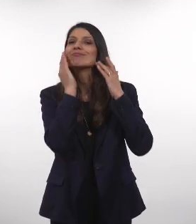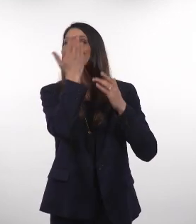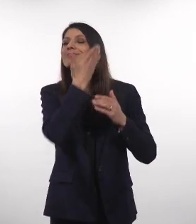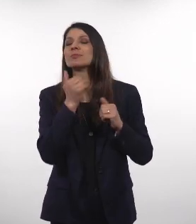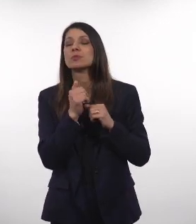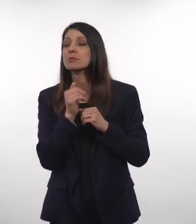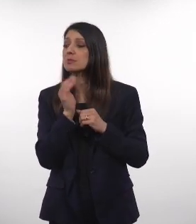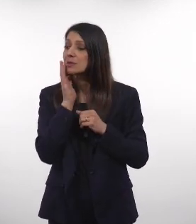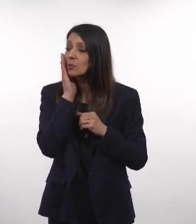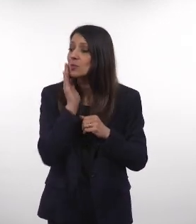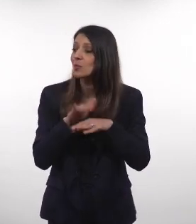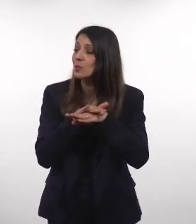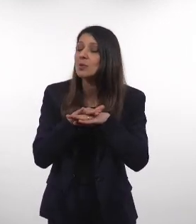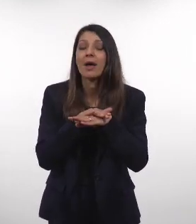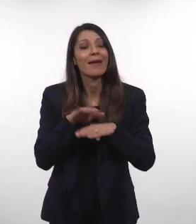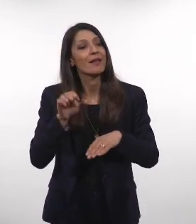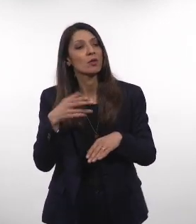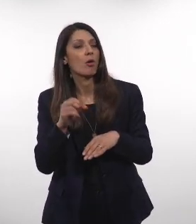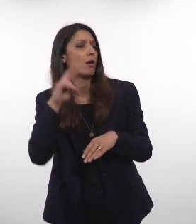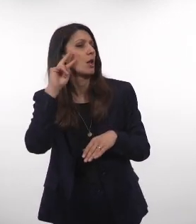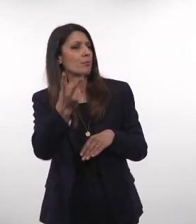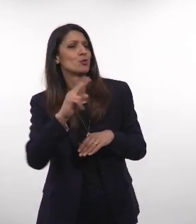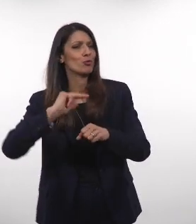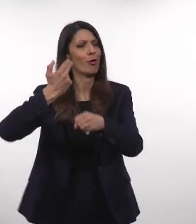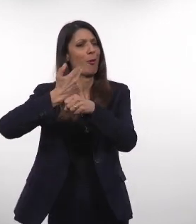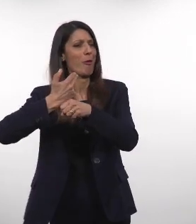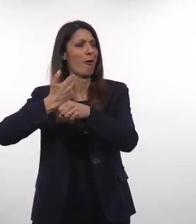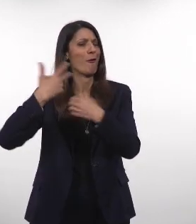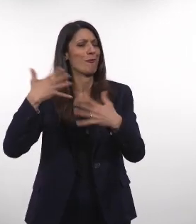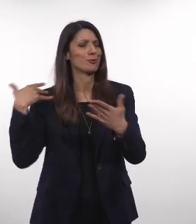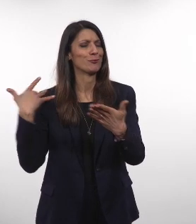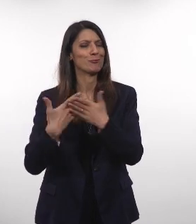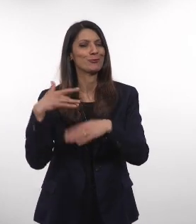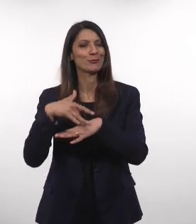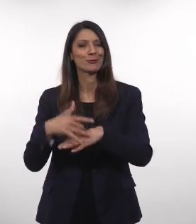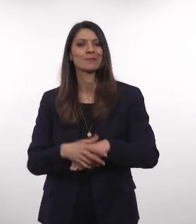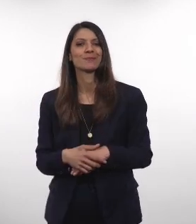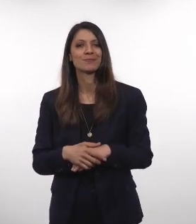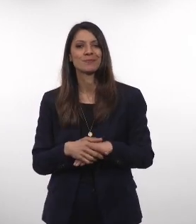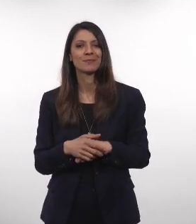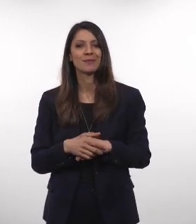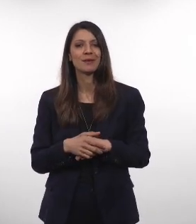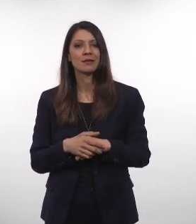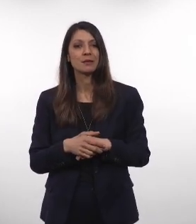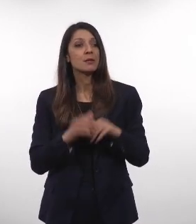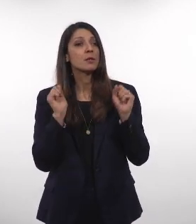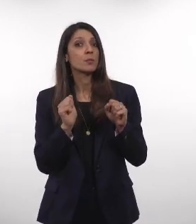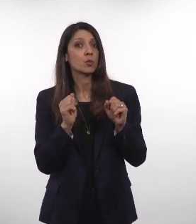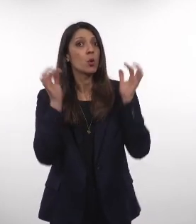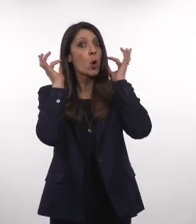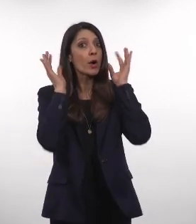C'est tout doux? Visiblement, Enora est déjà habituée aux caméras. Action. Et sur l'autre main? Je vais toucher les